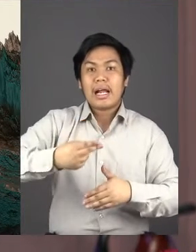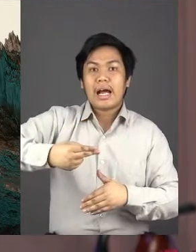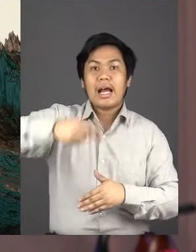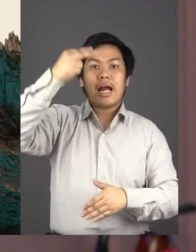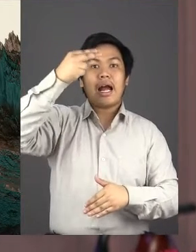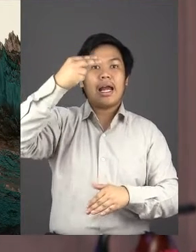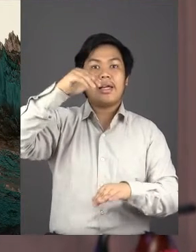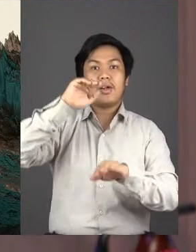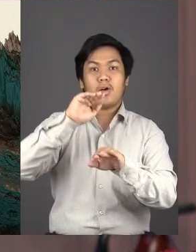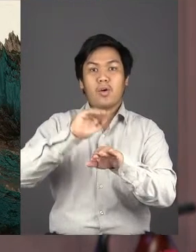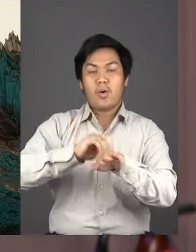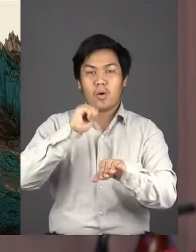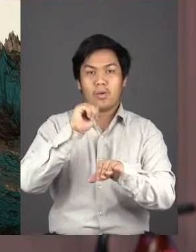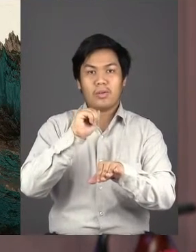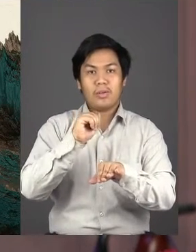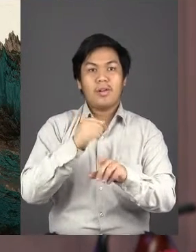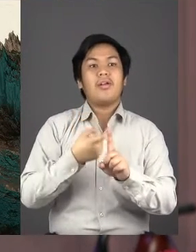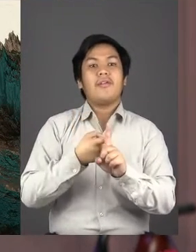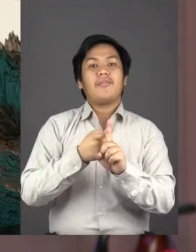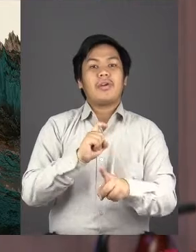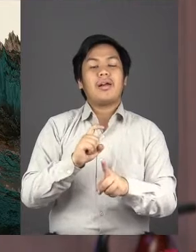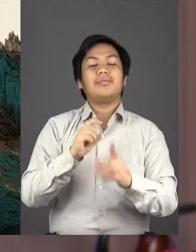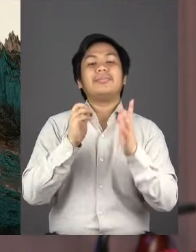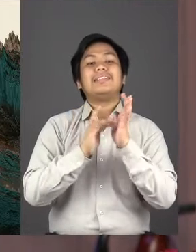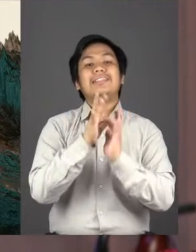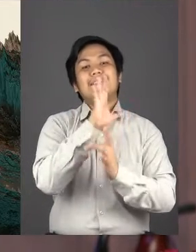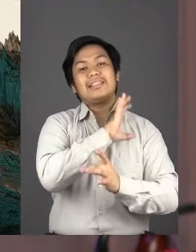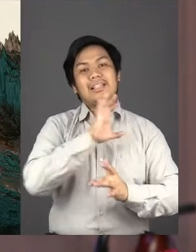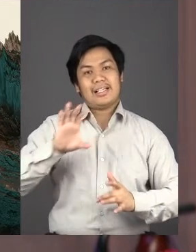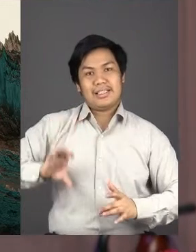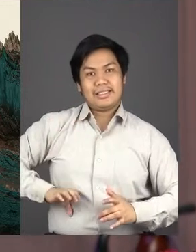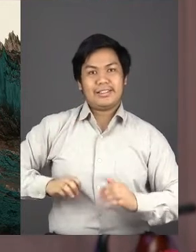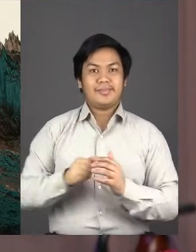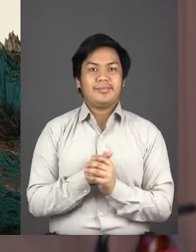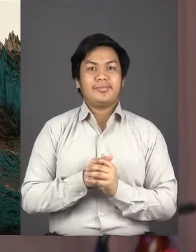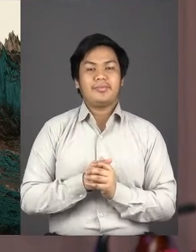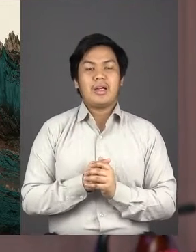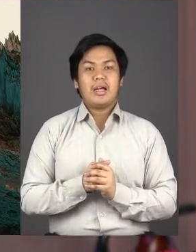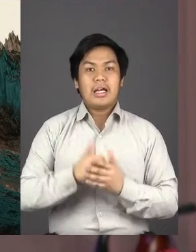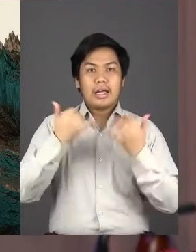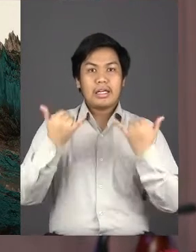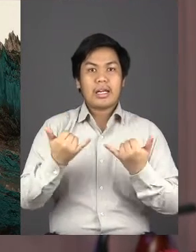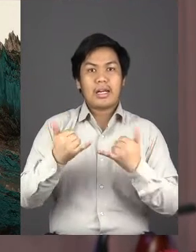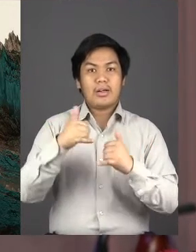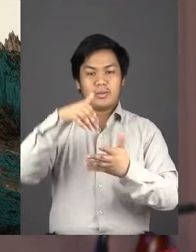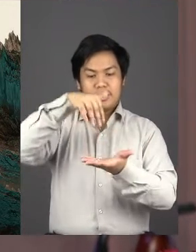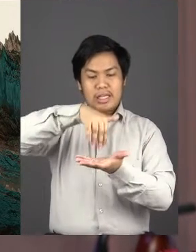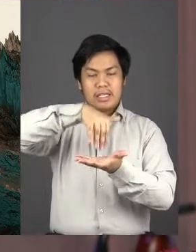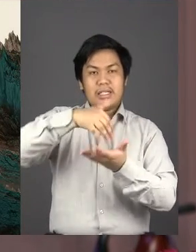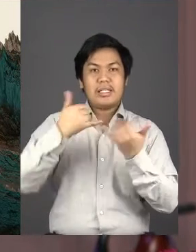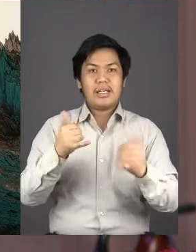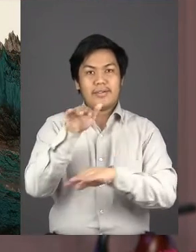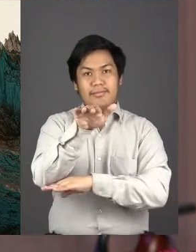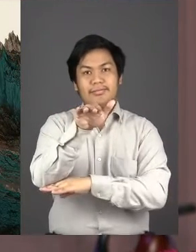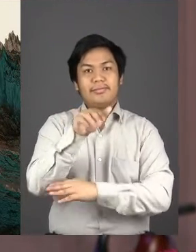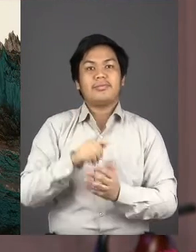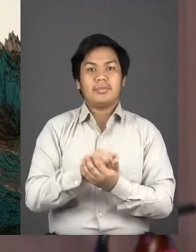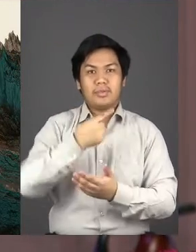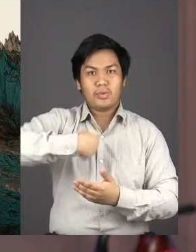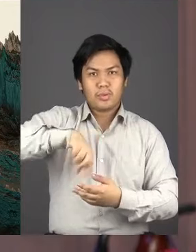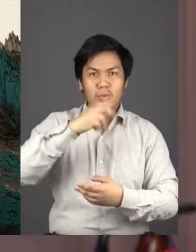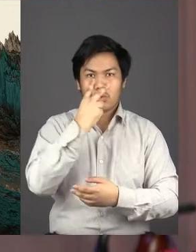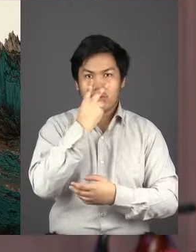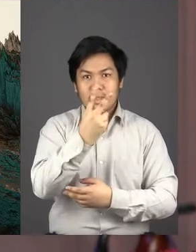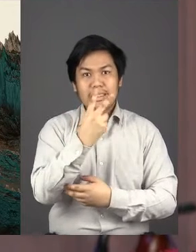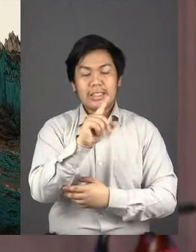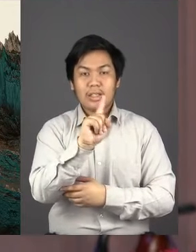napakataas na pagtawag sa atin ng Panginoon. Kaya sa ating pag-aaral ngayong hapong ito ang makikita